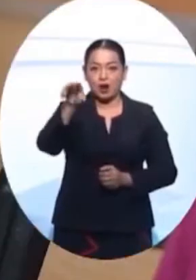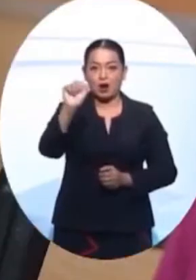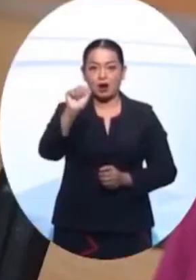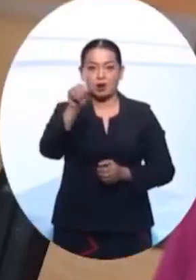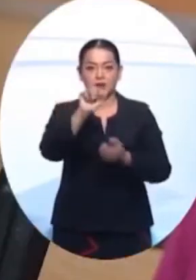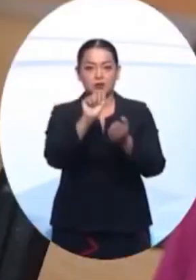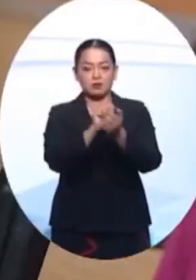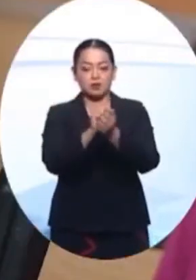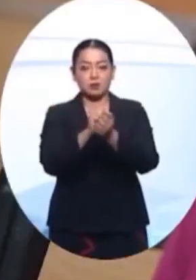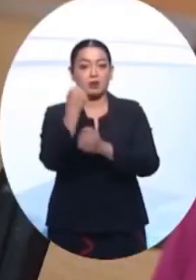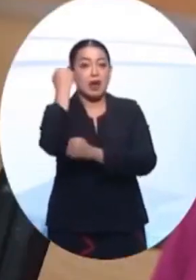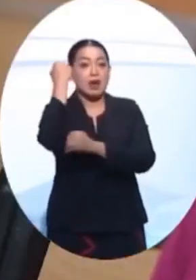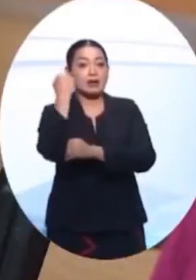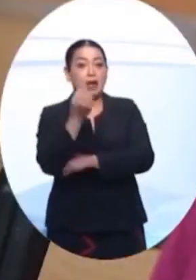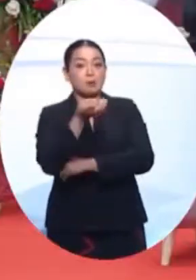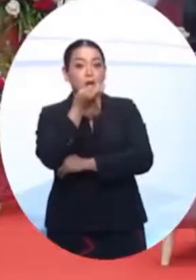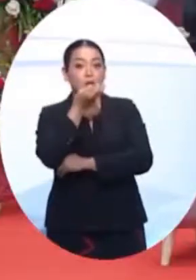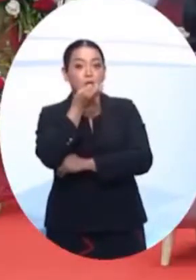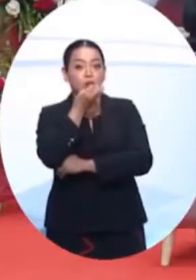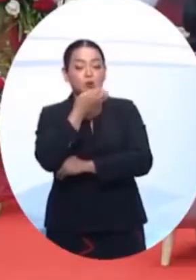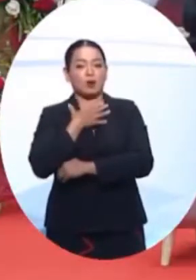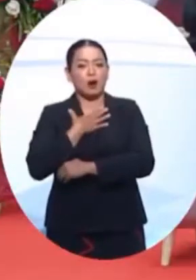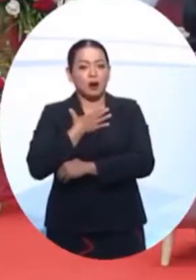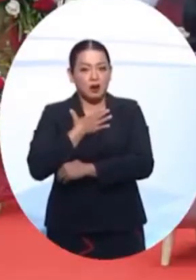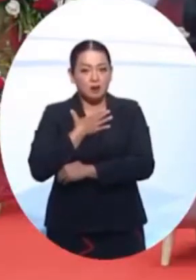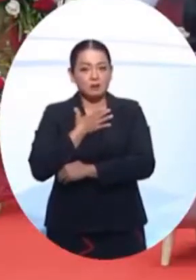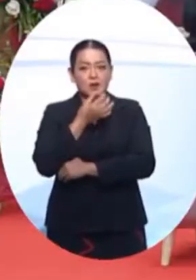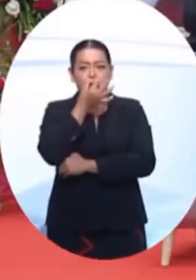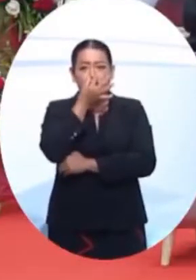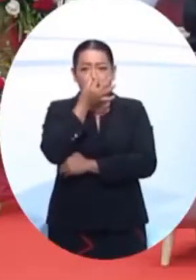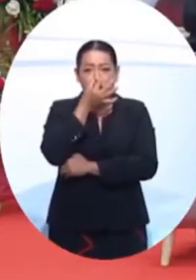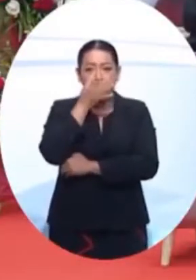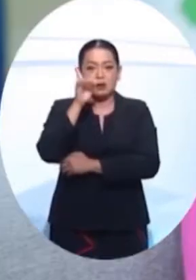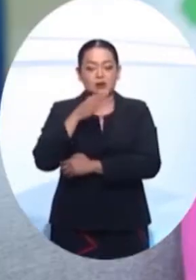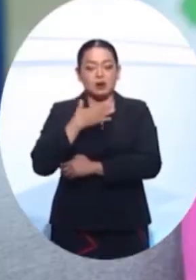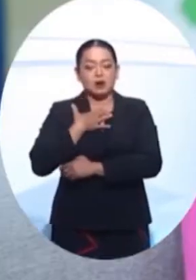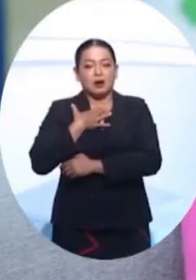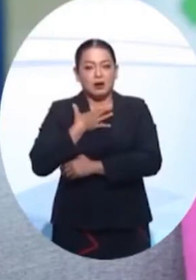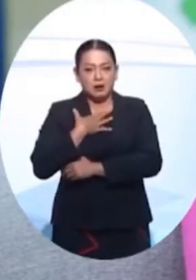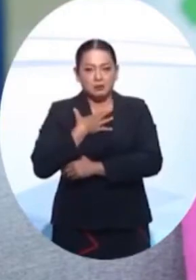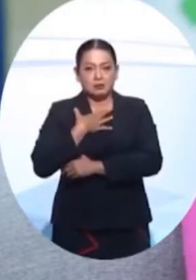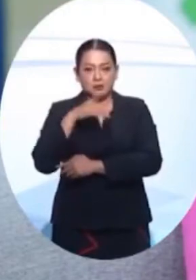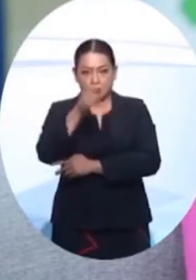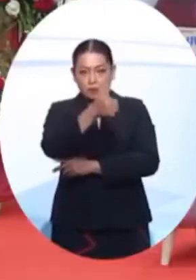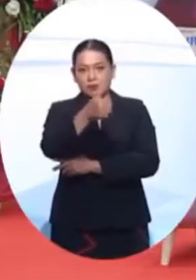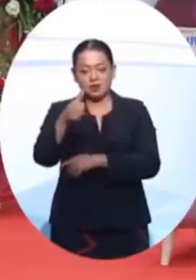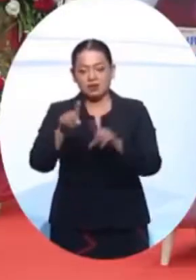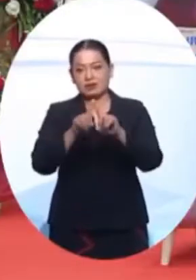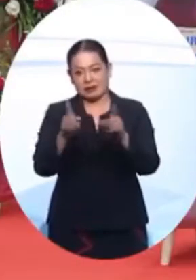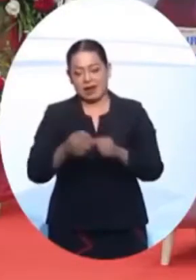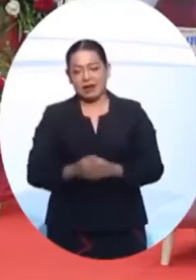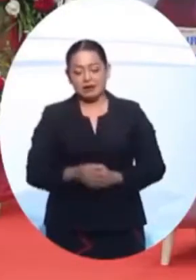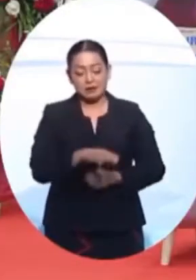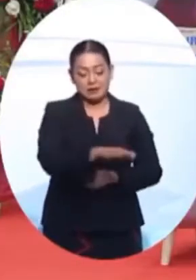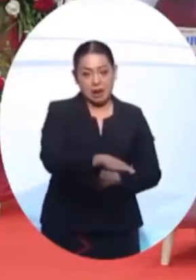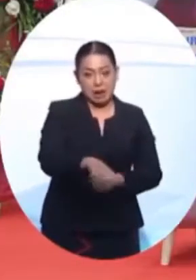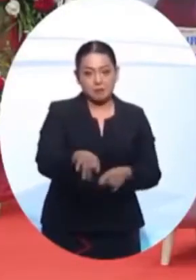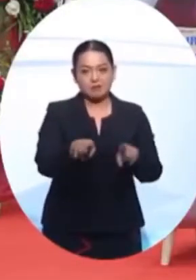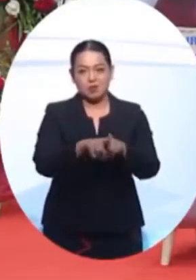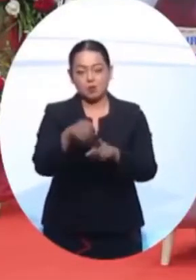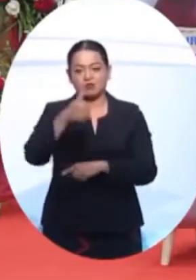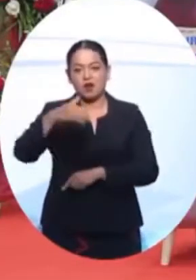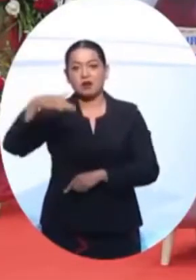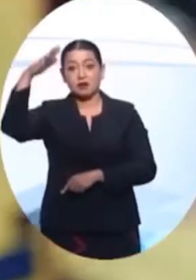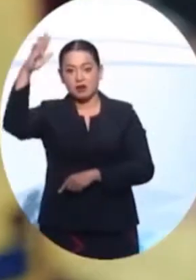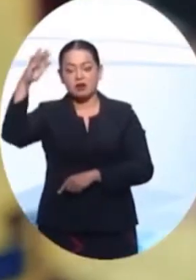ngành đánh giá cao hiệu quả của Siro BQA trong việc hỗ trợ điều trị dứt điểm bệnh hen suyễn, giúp những người mắc bệnh thông thoáng đường thở,